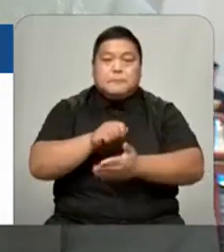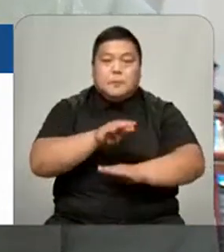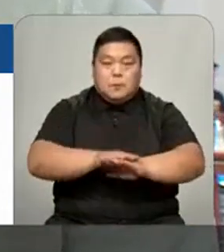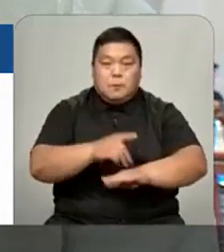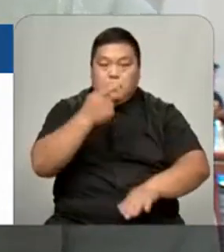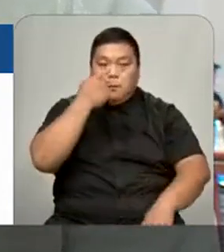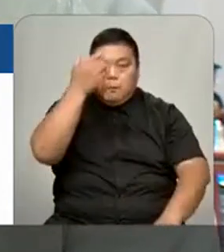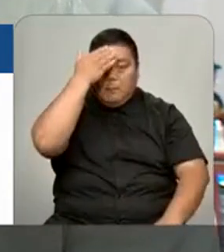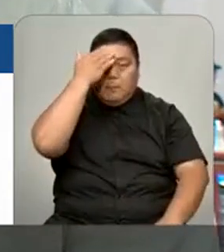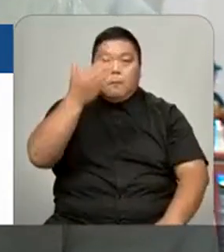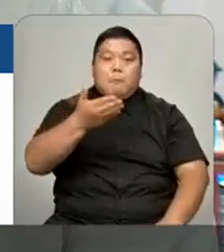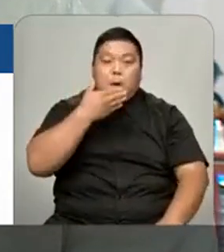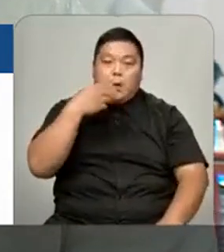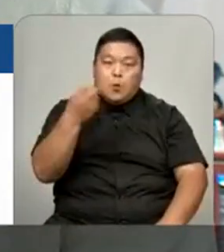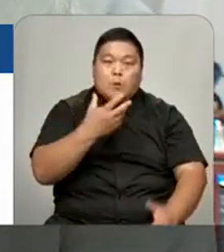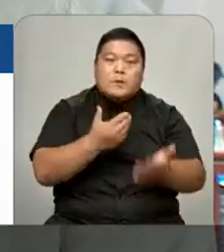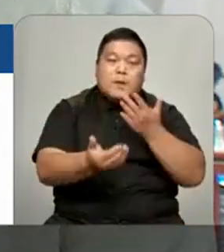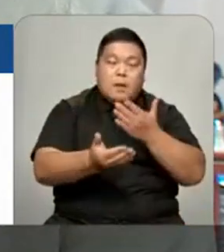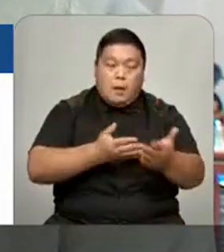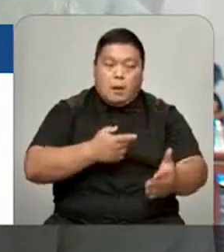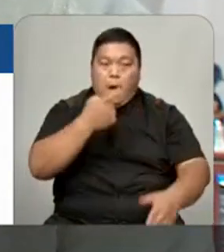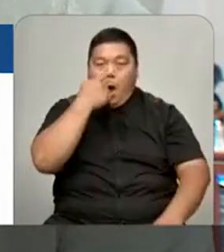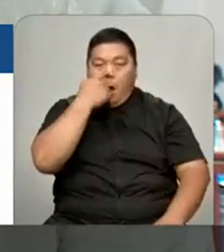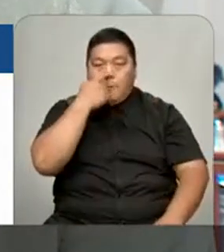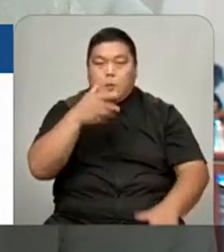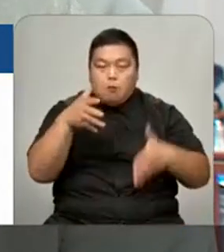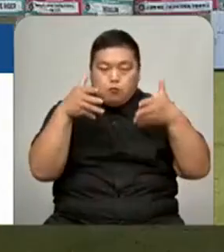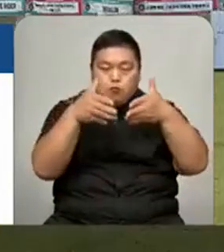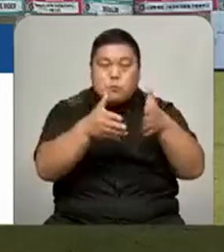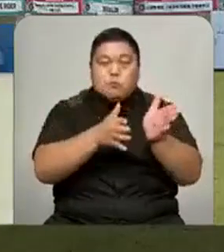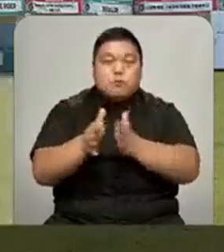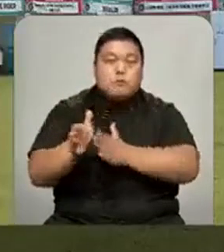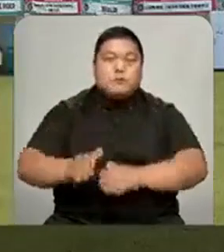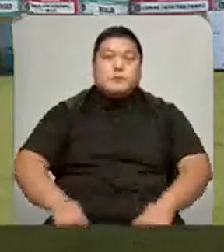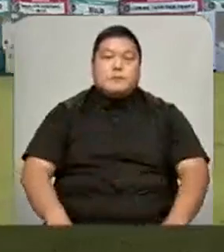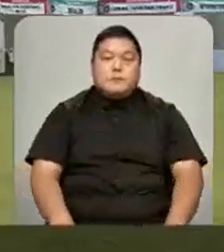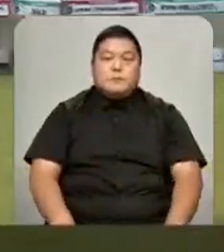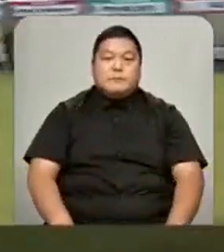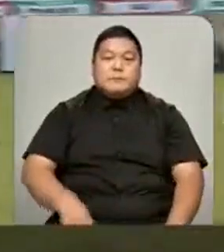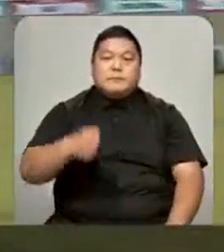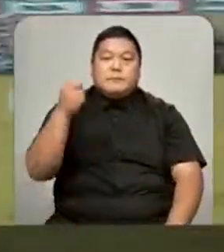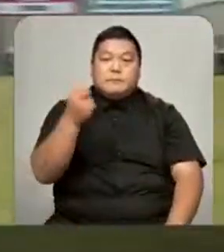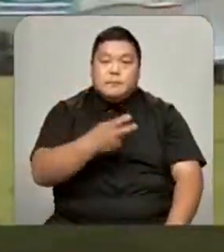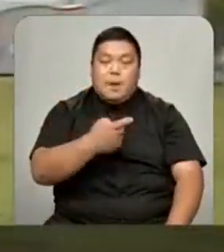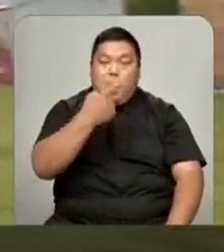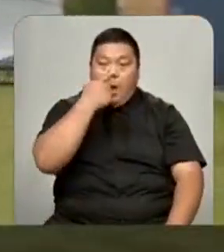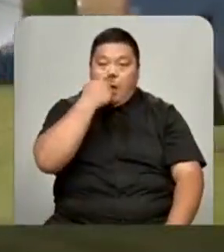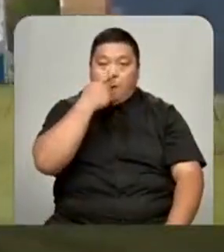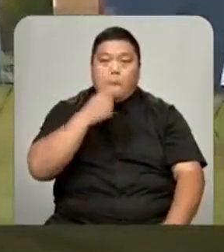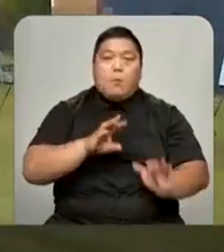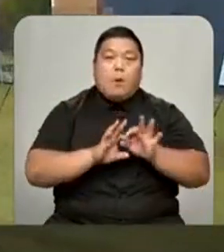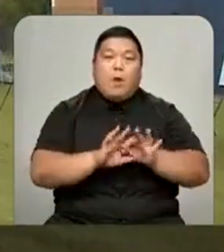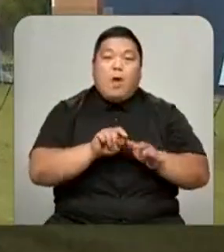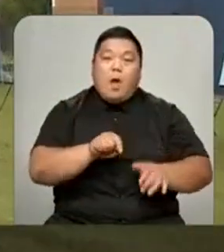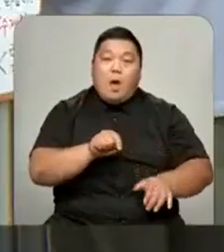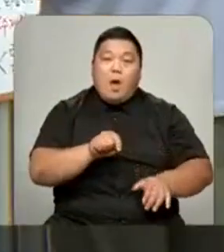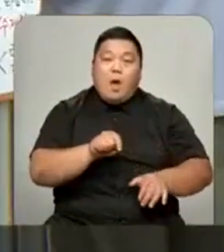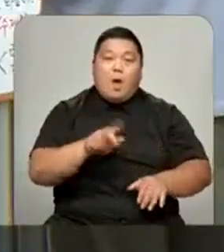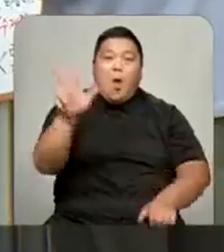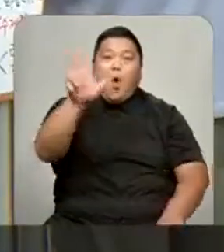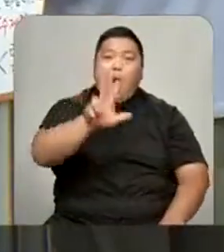아니라 커피 쪽으로 조금 더 강화를 할 수 있도록 준비를 하도록 하겠습니다 게다가 커피를 주제로 한 광광 마케팅이